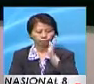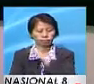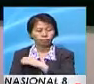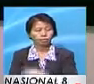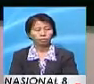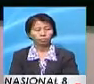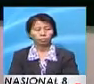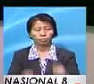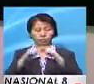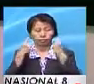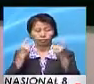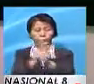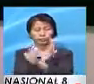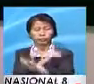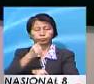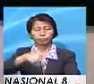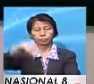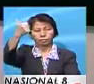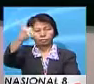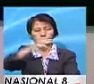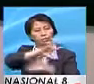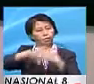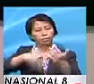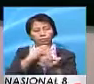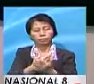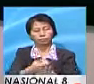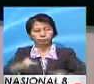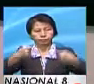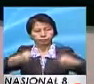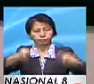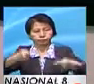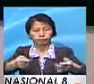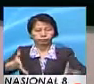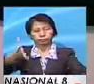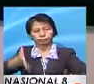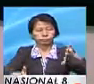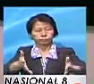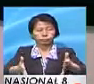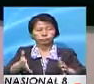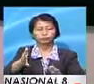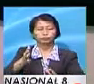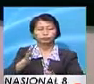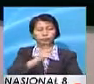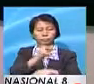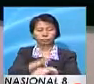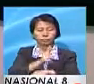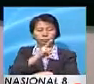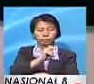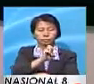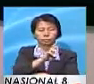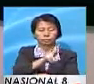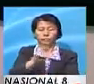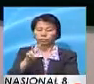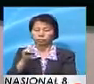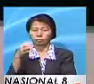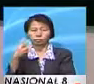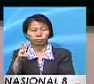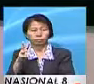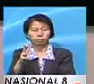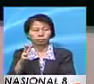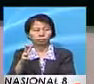pasukan dari Sarawak muncul juara keseluruhan pertandingan robotik kebangsaan nrc 2016